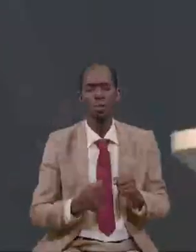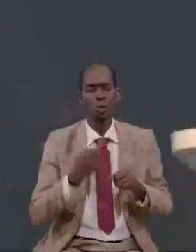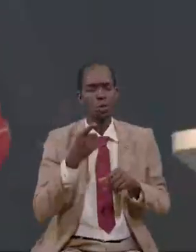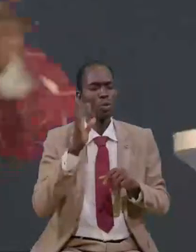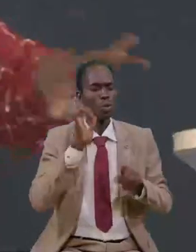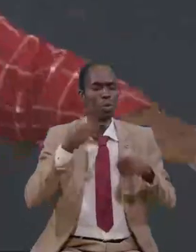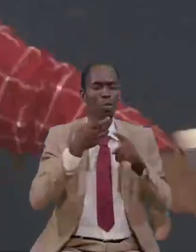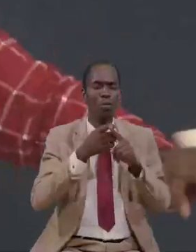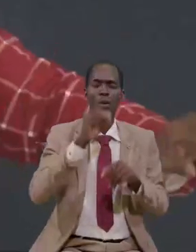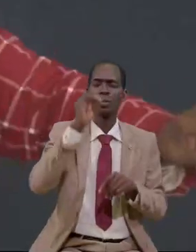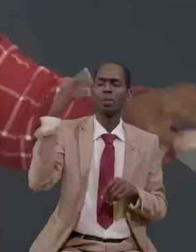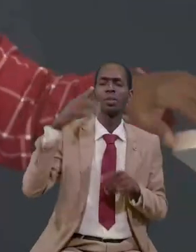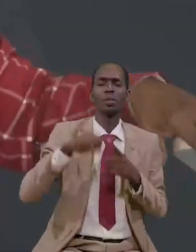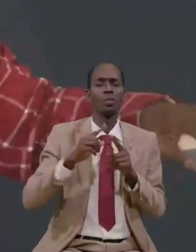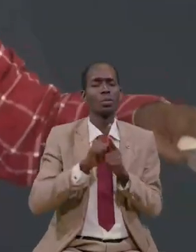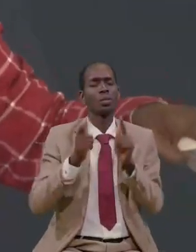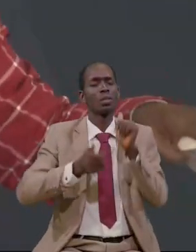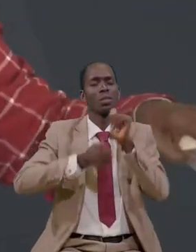grâce.